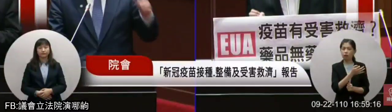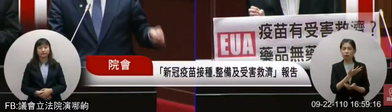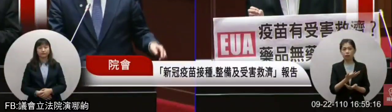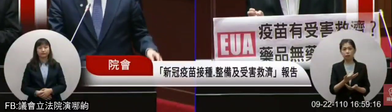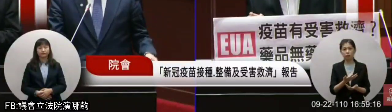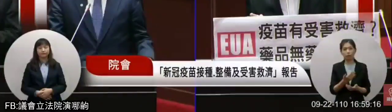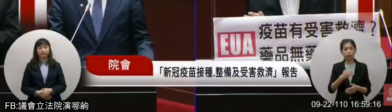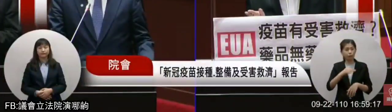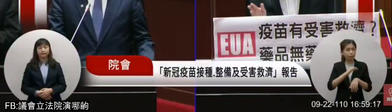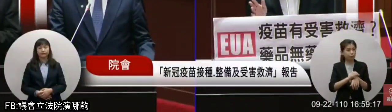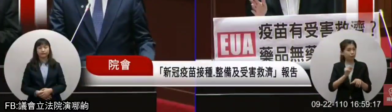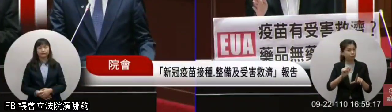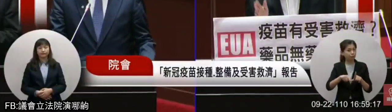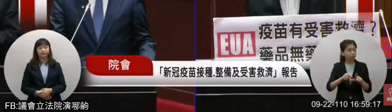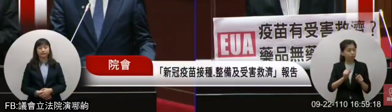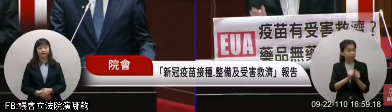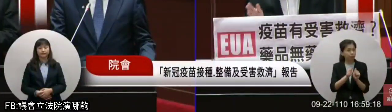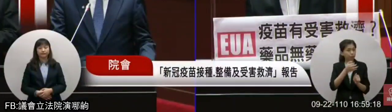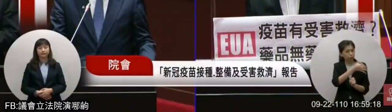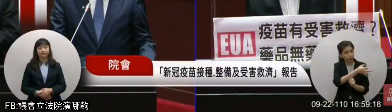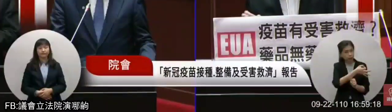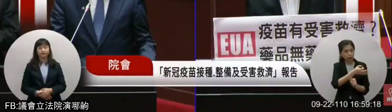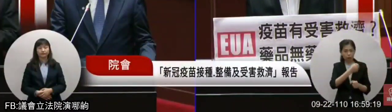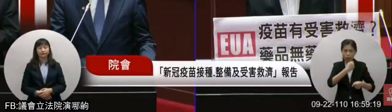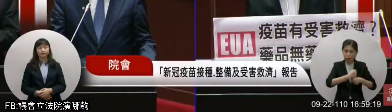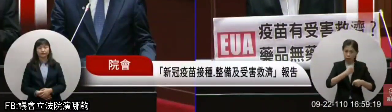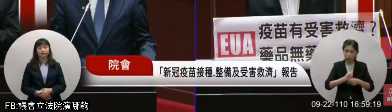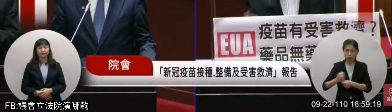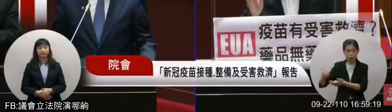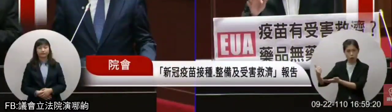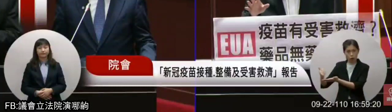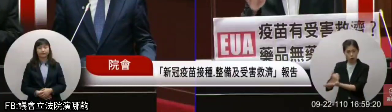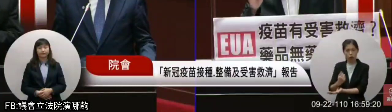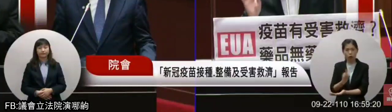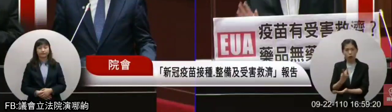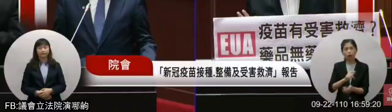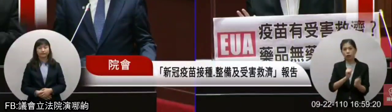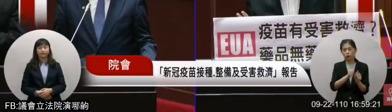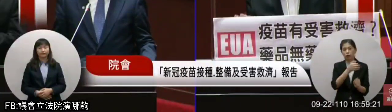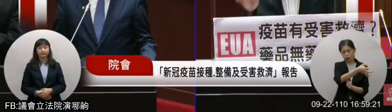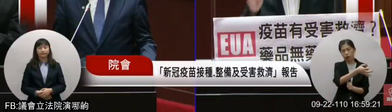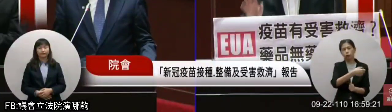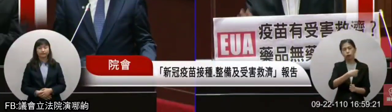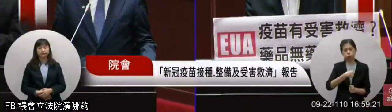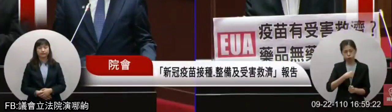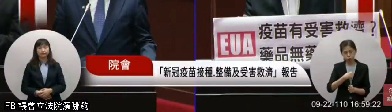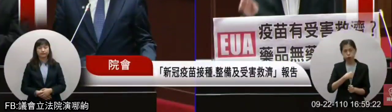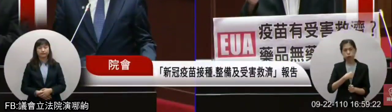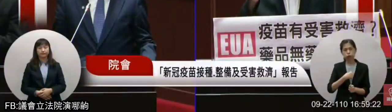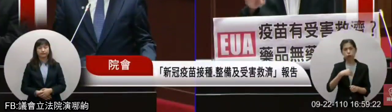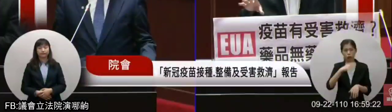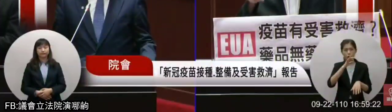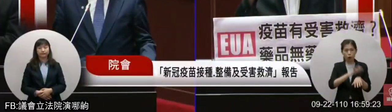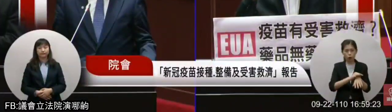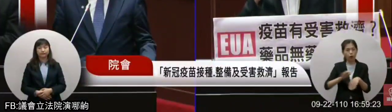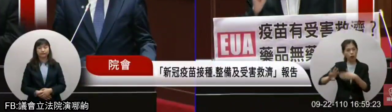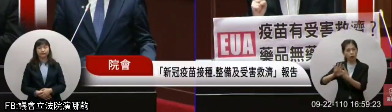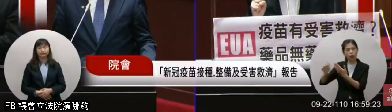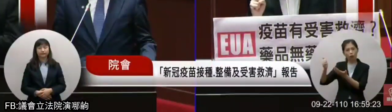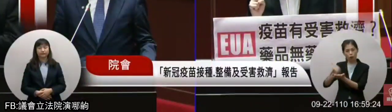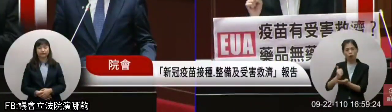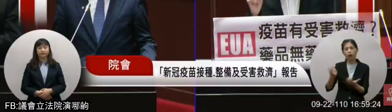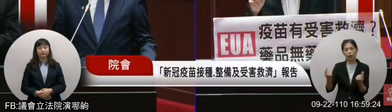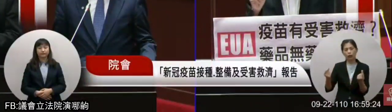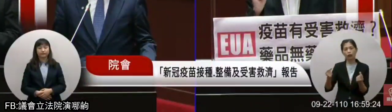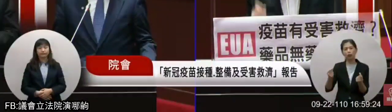这个制造跟输入都有写到，所以你刚说含高端在内跟其他疫苗都有拿这个